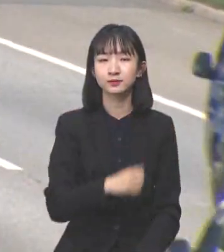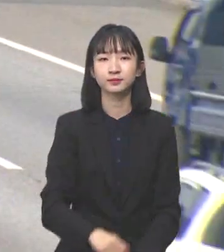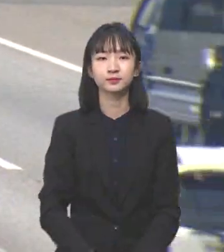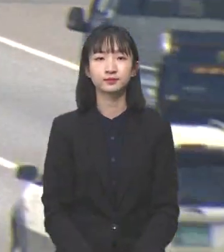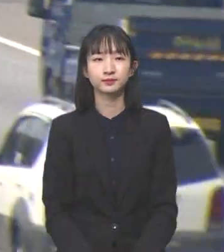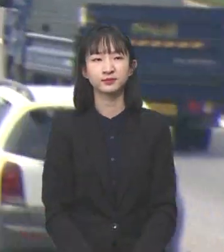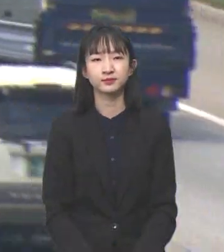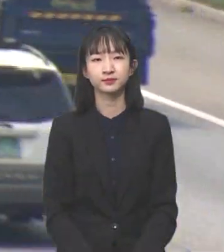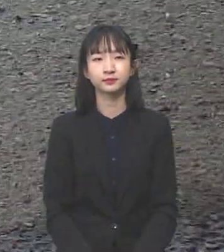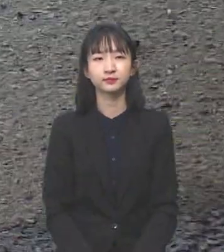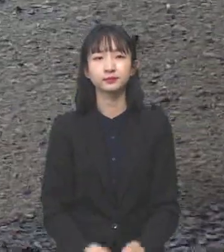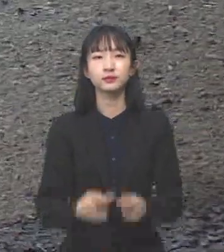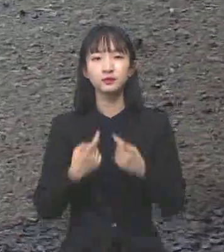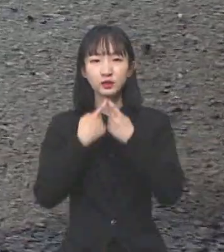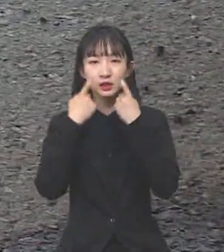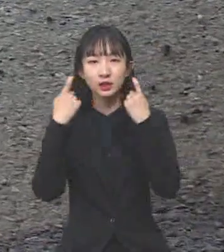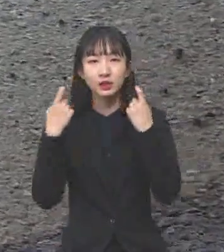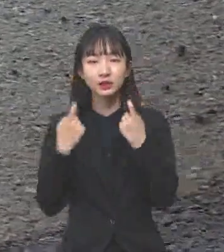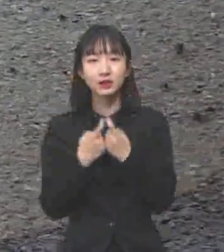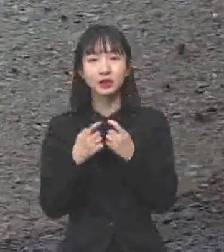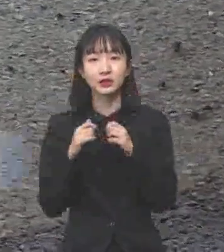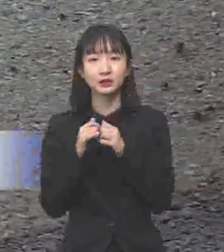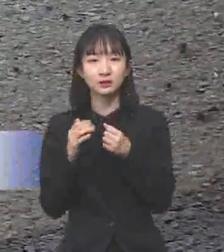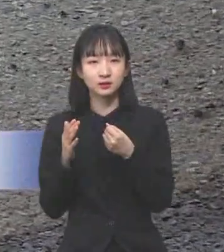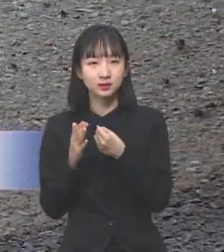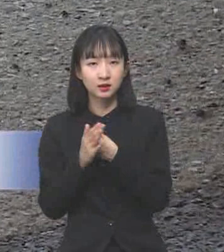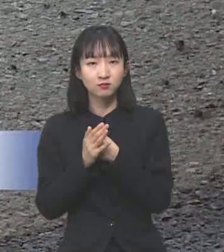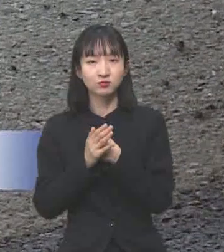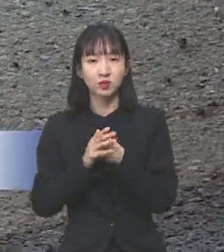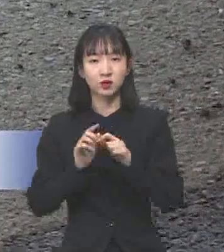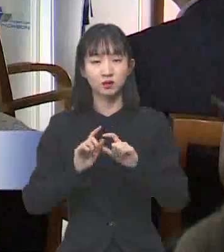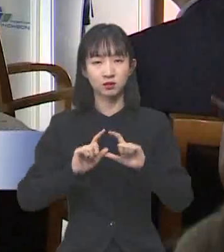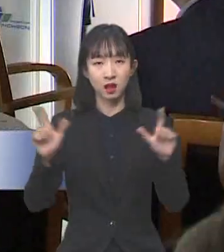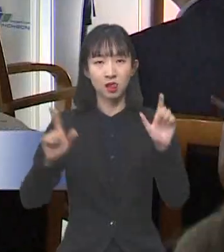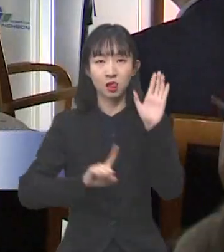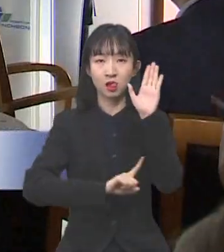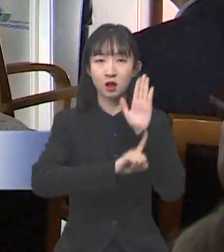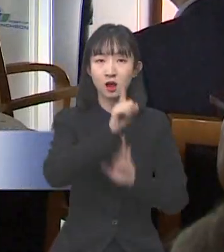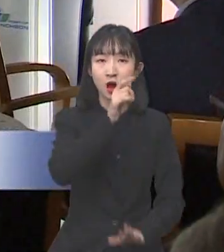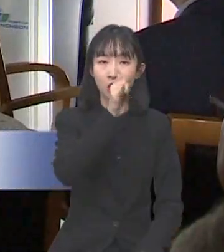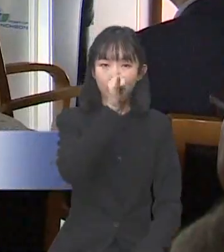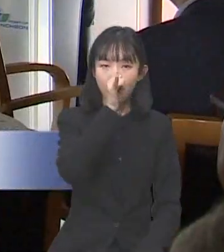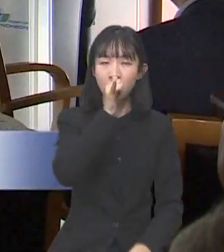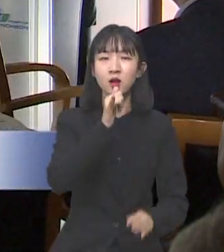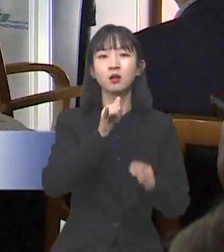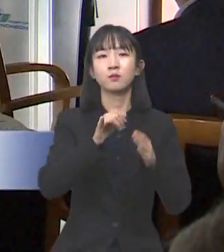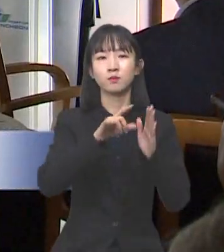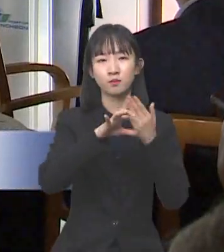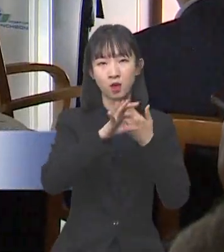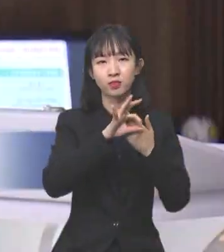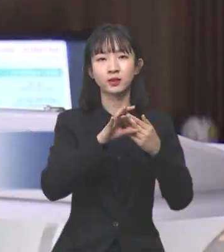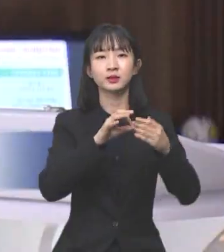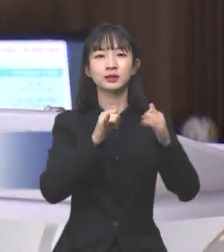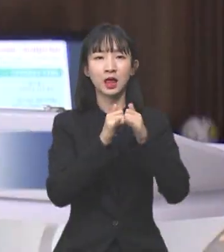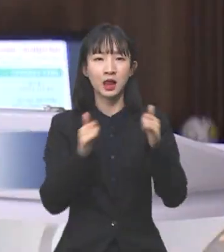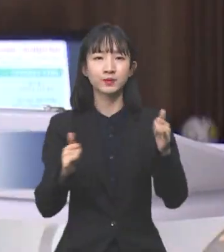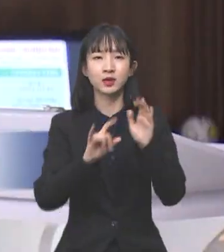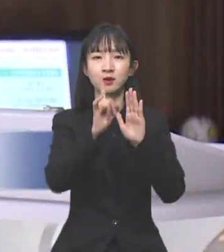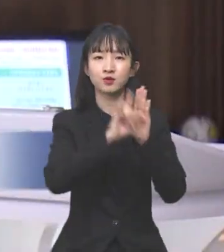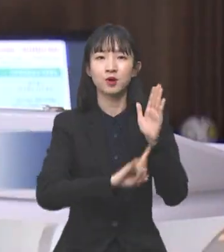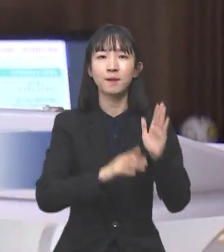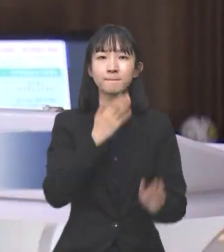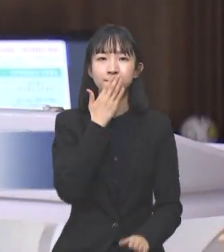발생한 기후변화 는 인간의 행위로 해결 가능하다 며 기후변화 대응은 지속가능 발전에도 기여한다 고